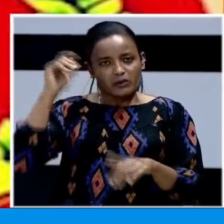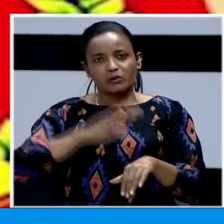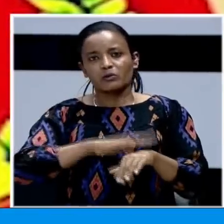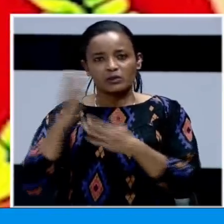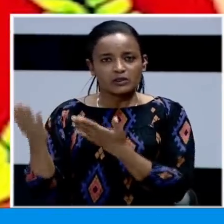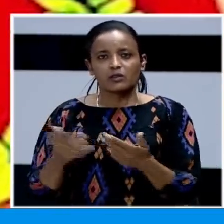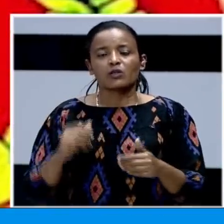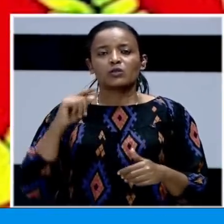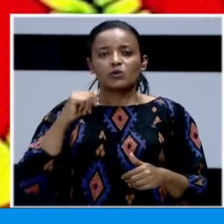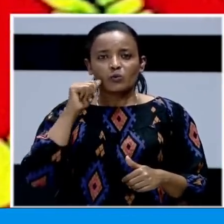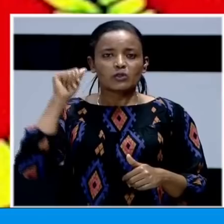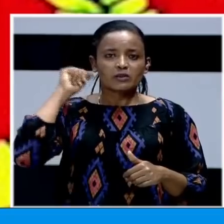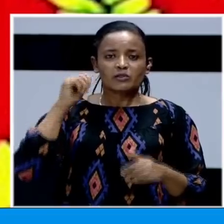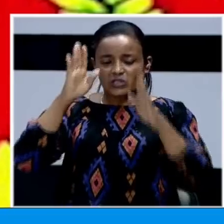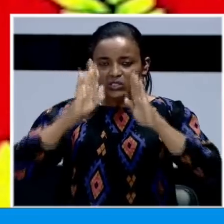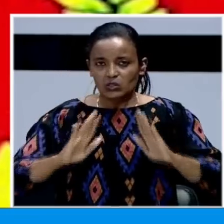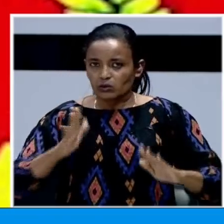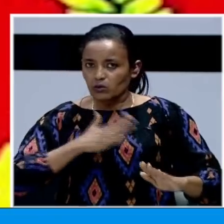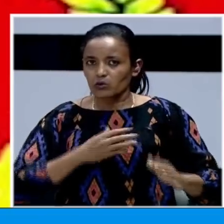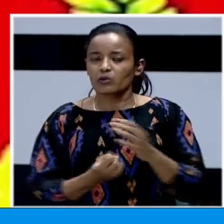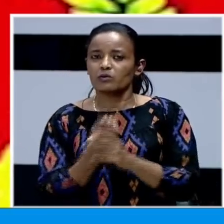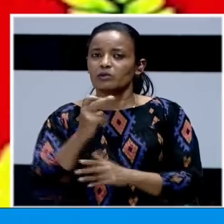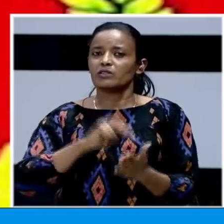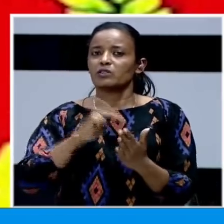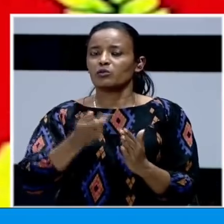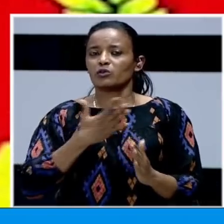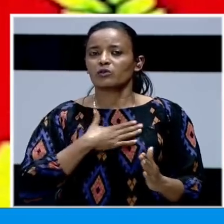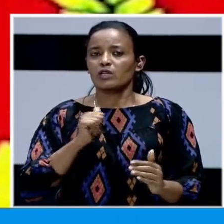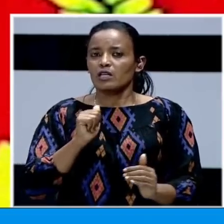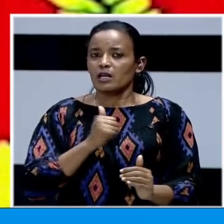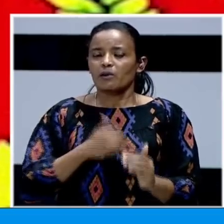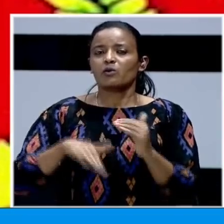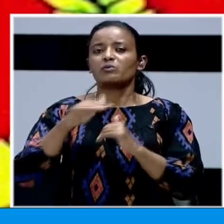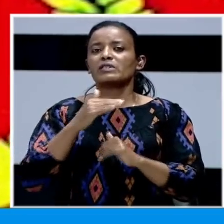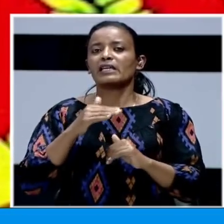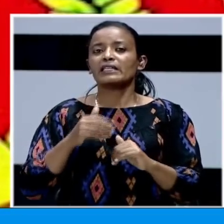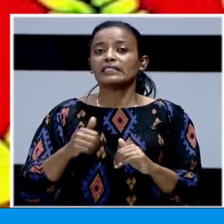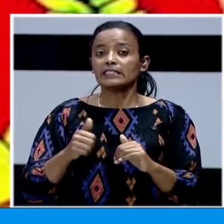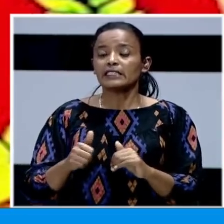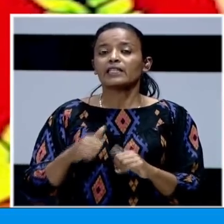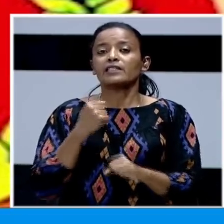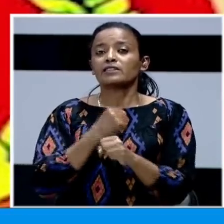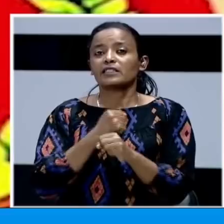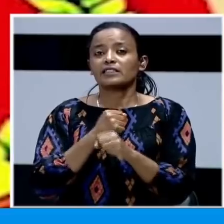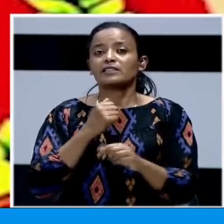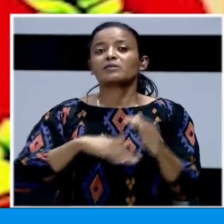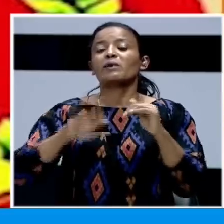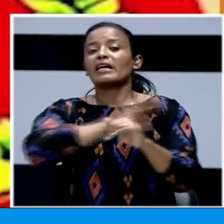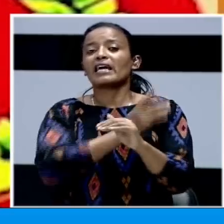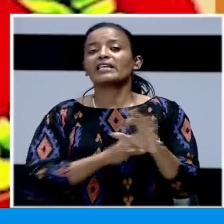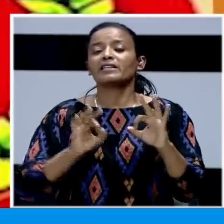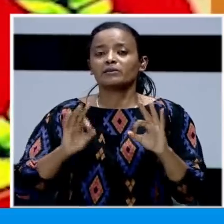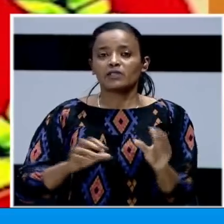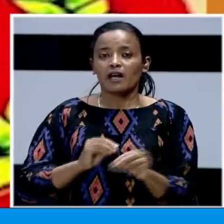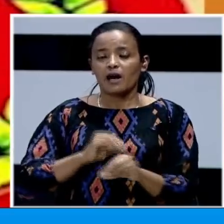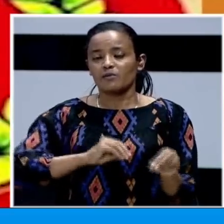تصويت لمون كم تمالي نسلامكم لمعاتكم ديموكراسيكم كاباخم نلعلك حلق زخ الحيل كم زي اللي تقنزيبكم أم